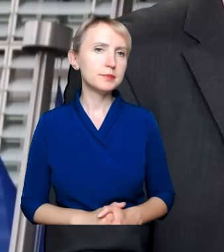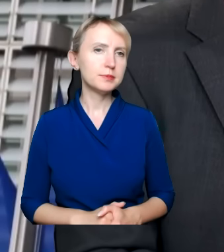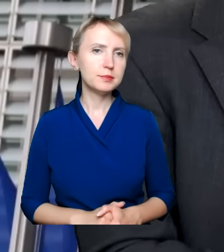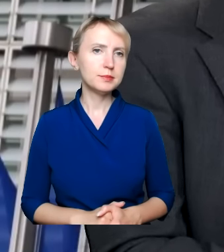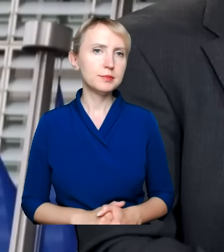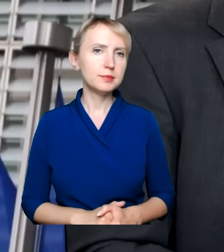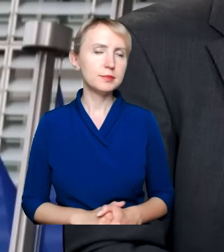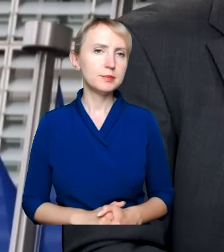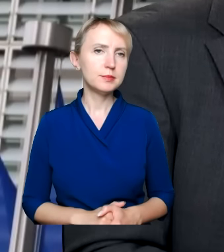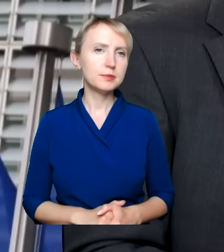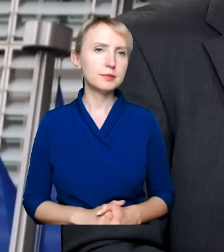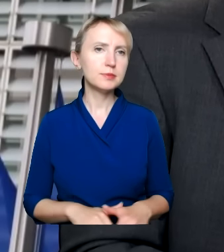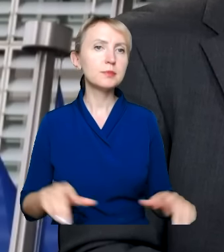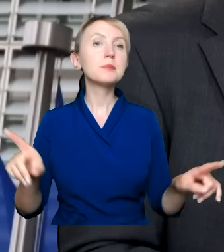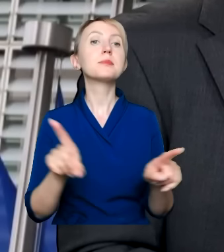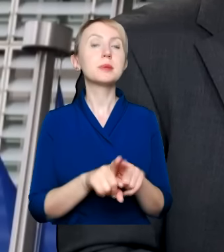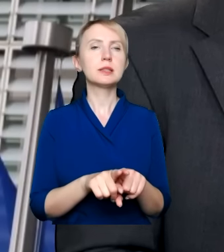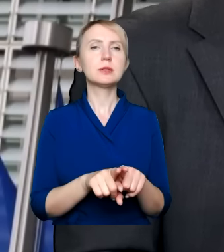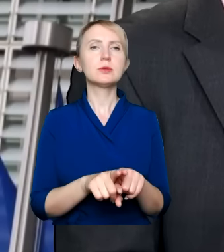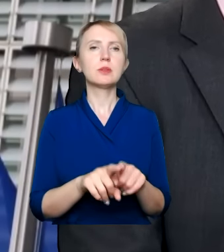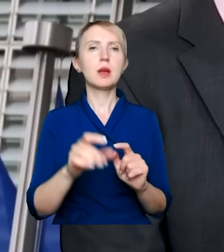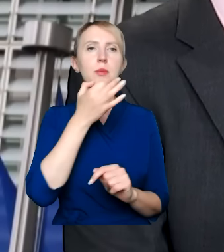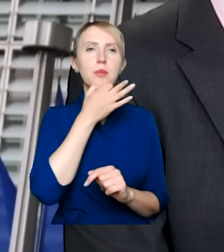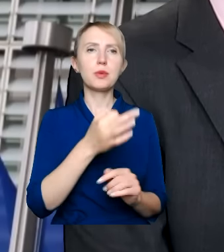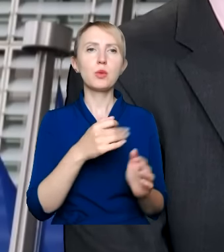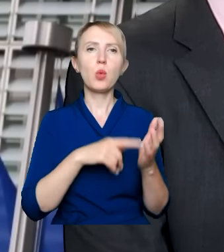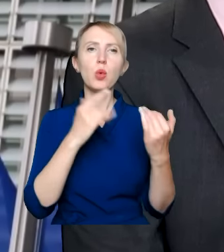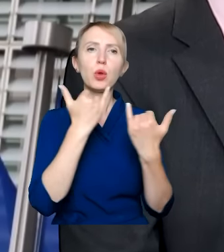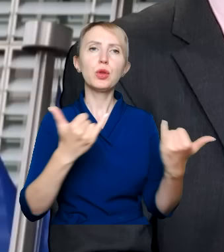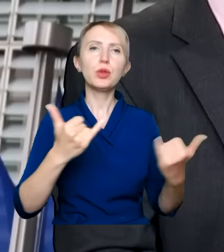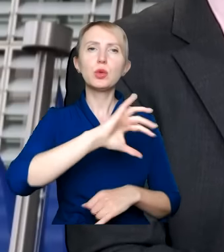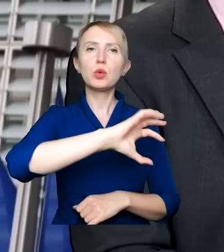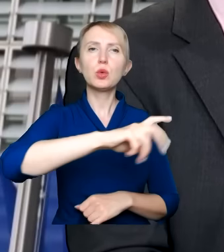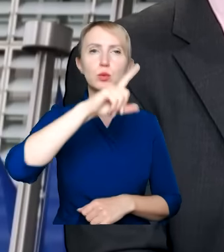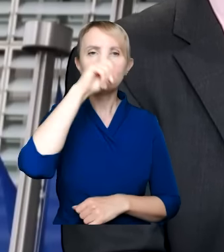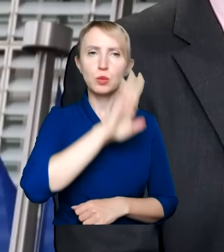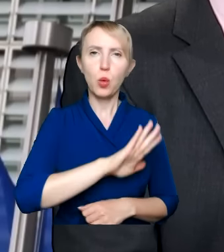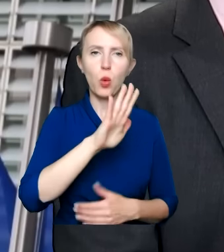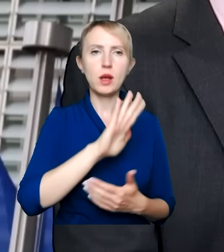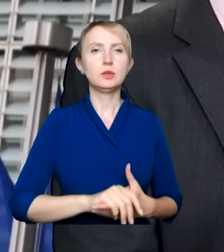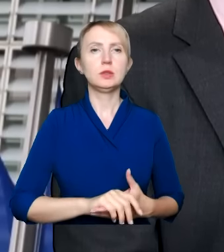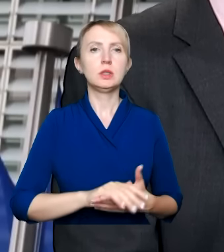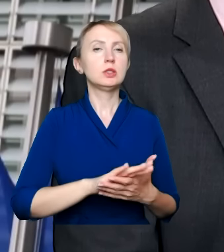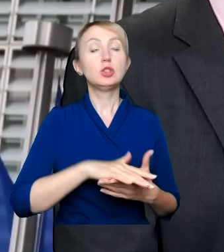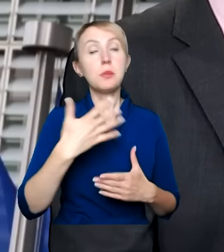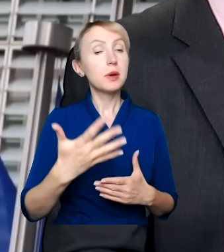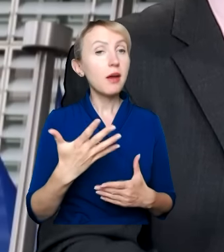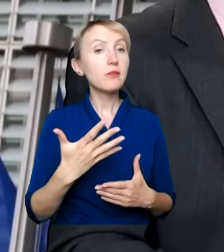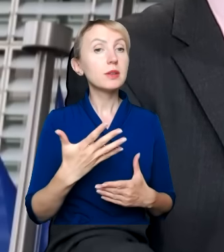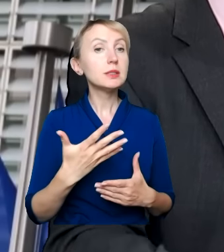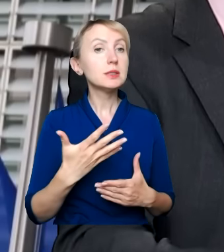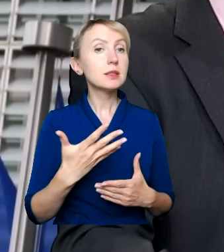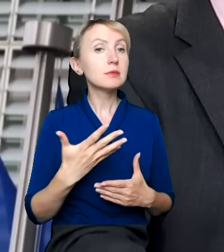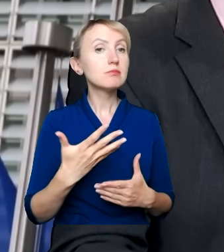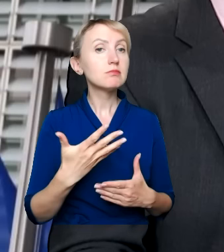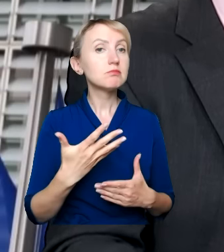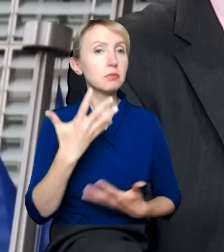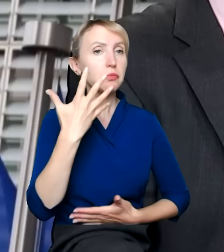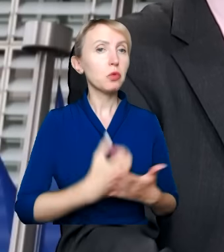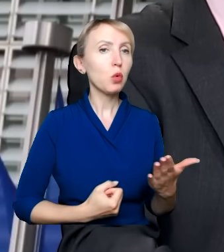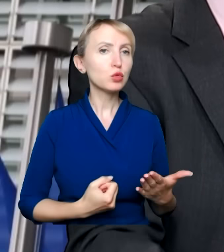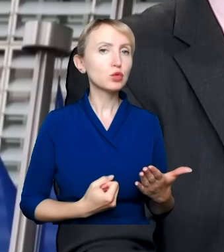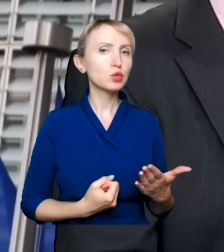to to samo się tyczy to to samo pytanie dotyczące innych grup społecznych znaczy czy prawica wykorzystuje